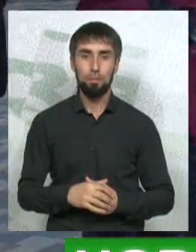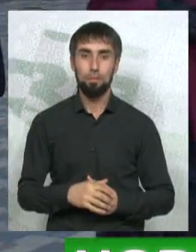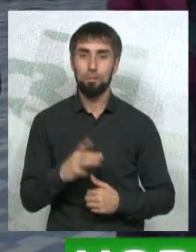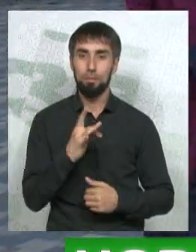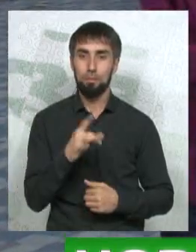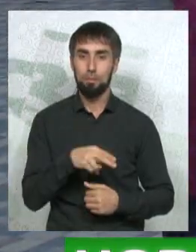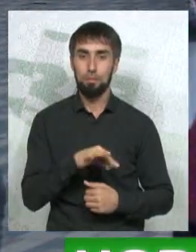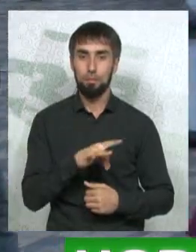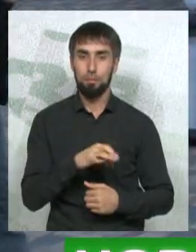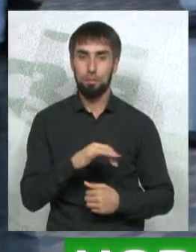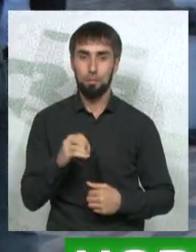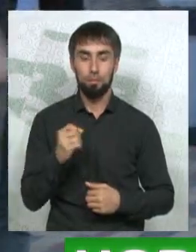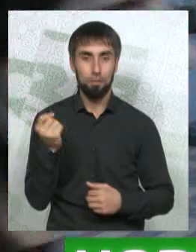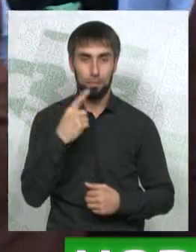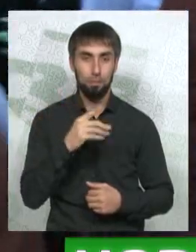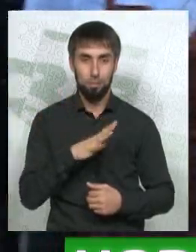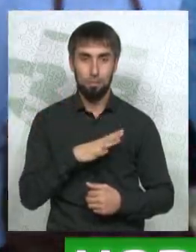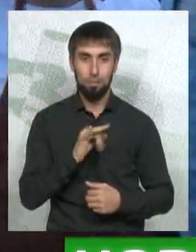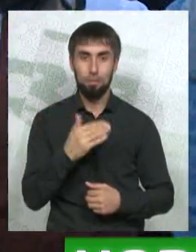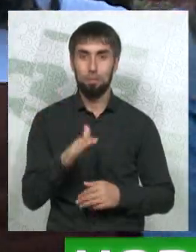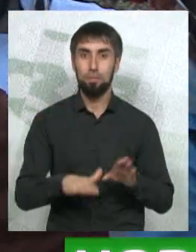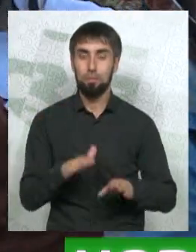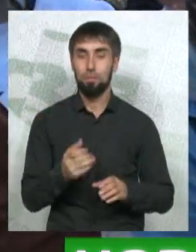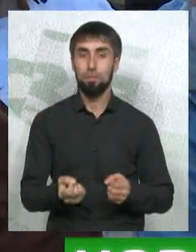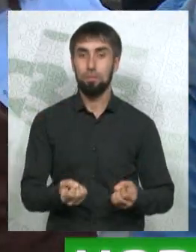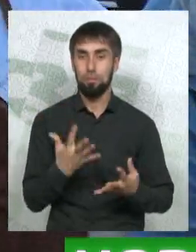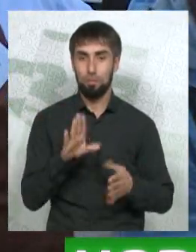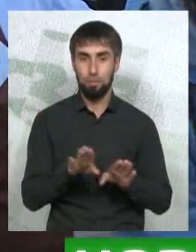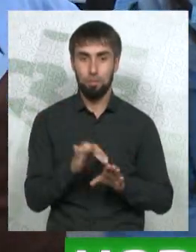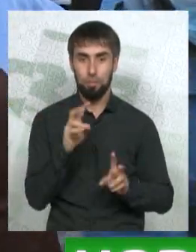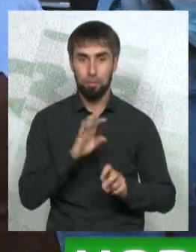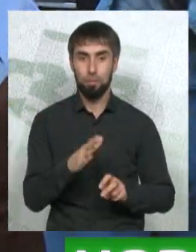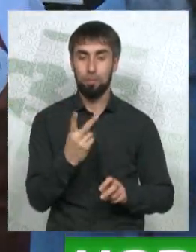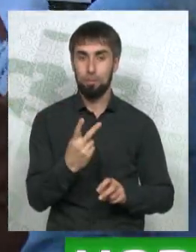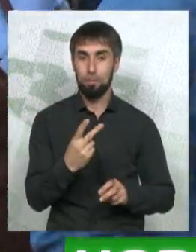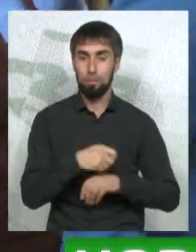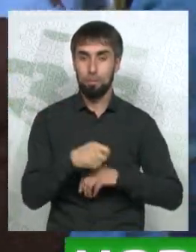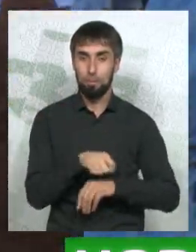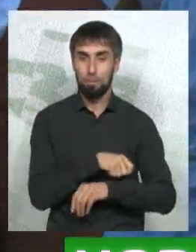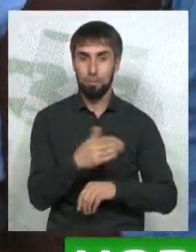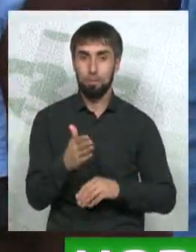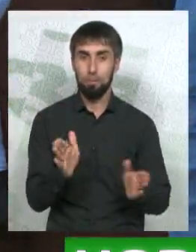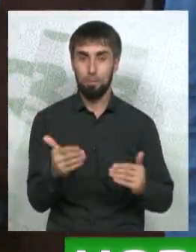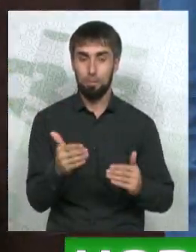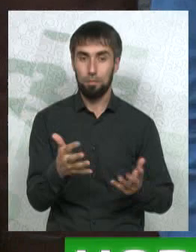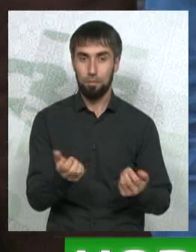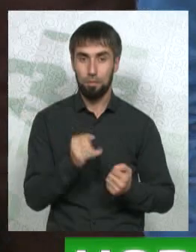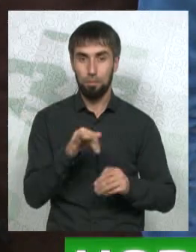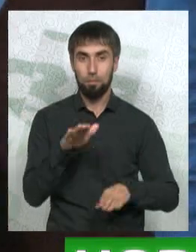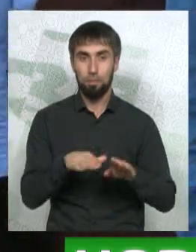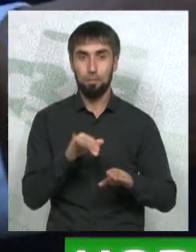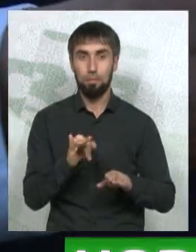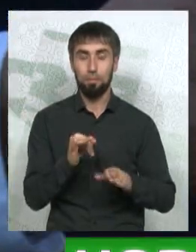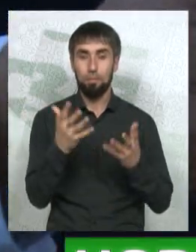Размер пирожного известен, осталось измерить его вес. Для этого берут 2-метровых куска пирожного из разных мест и измеряют.